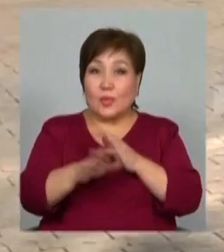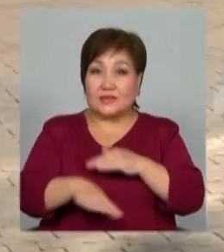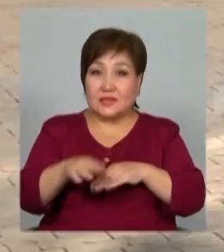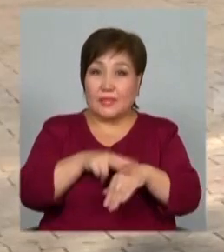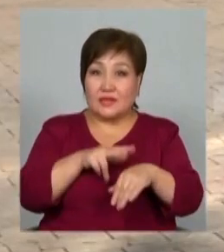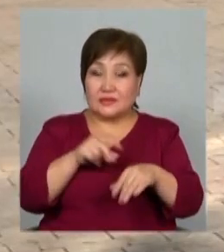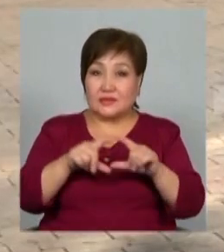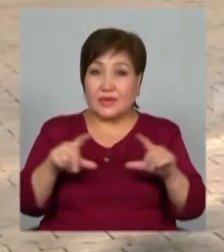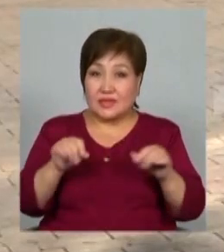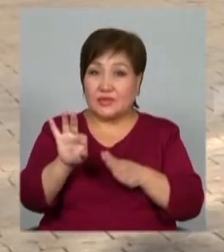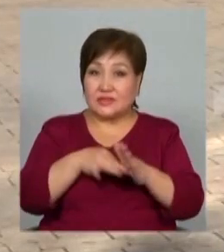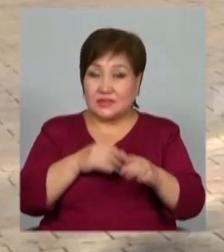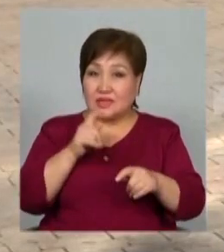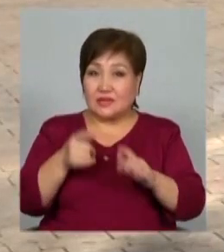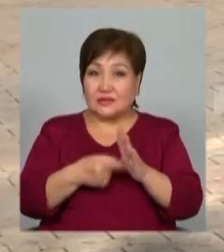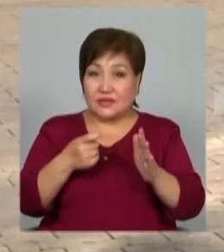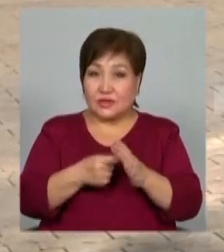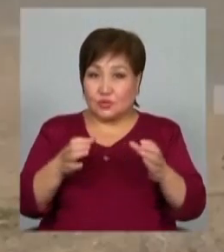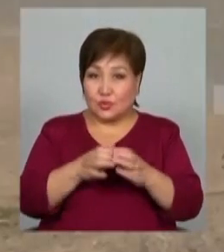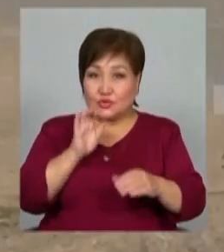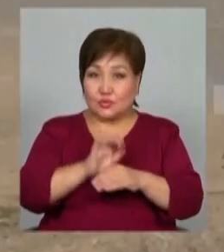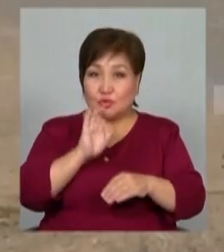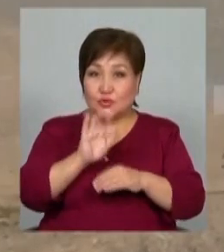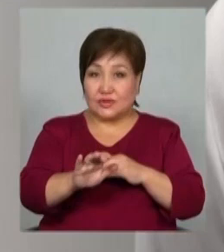департаментінің жедел тергеу тобы жұмылдырылды.